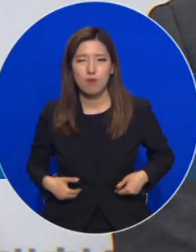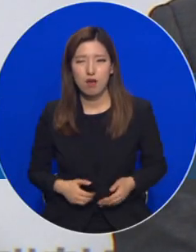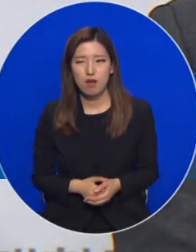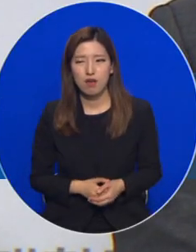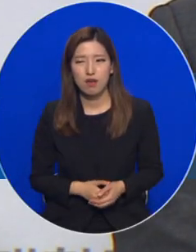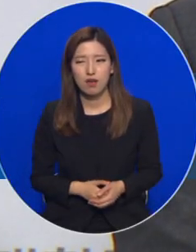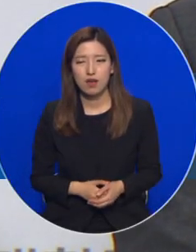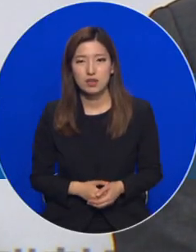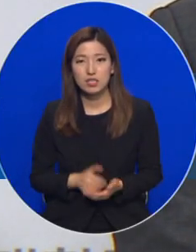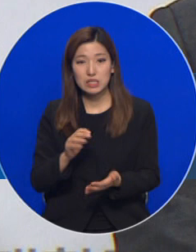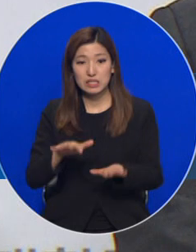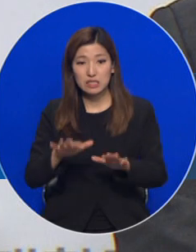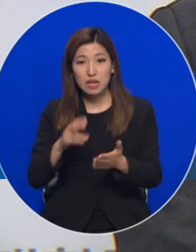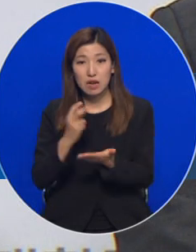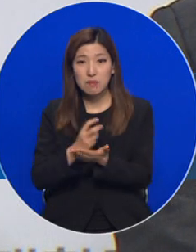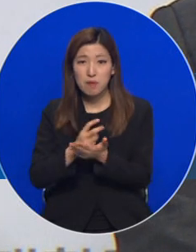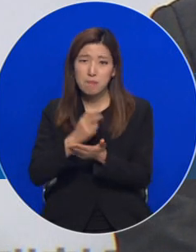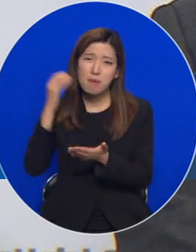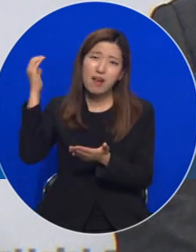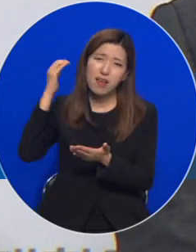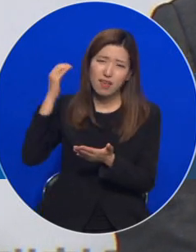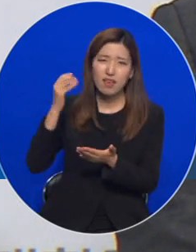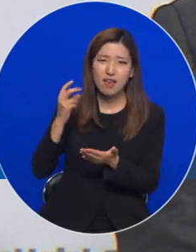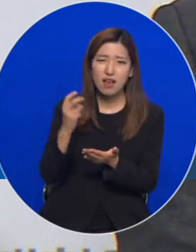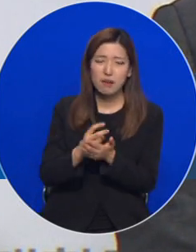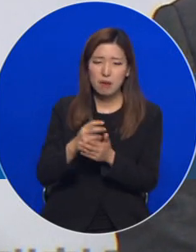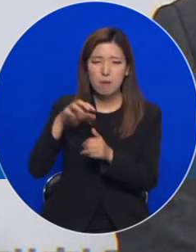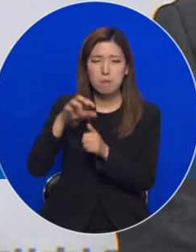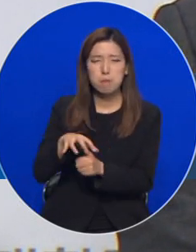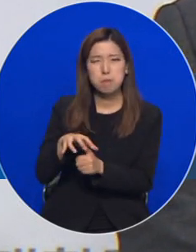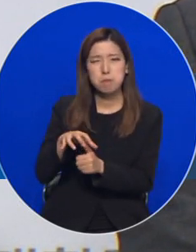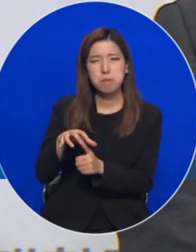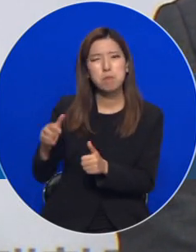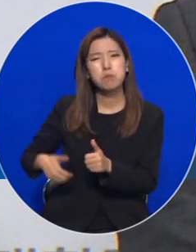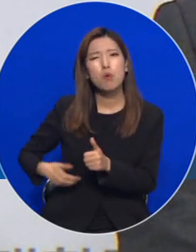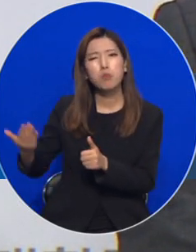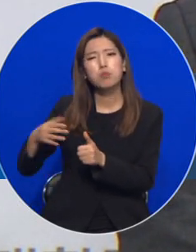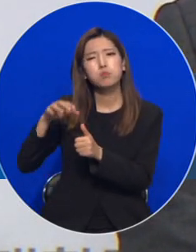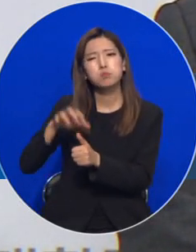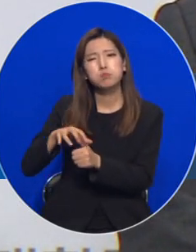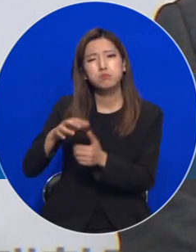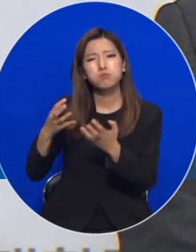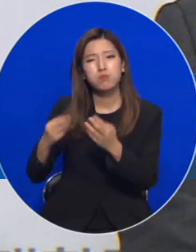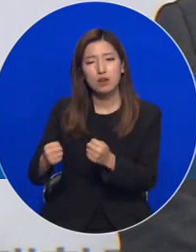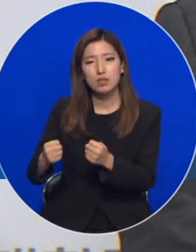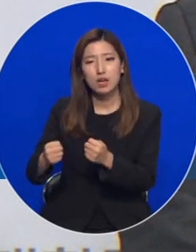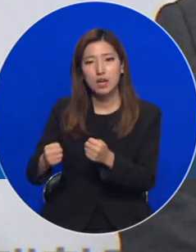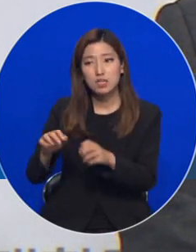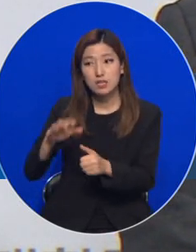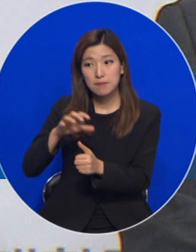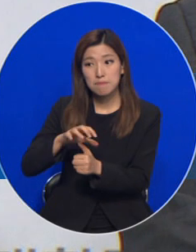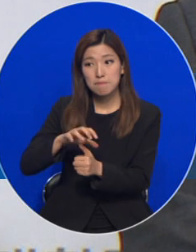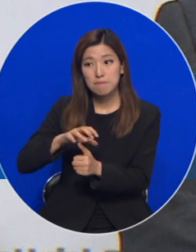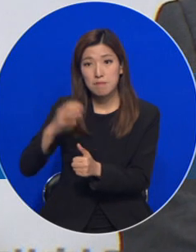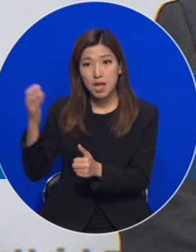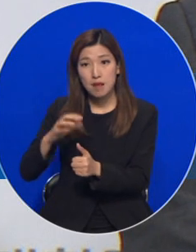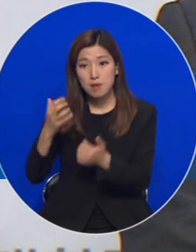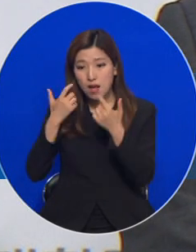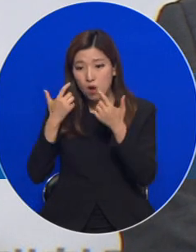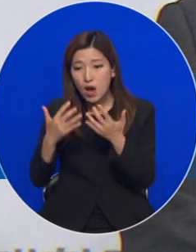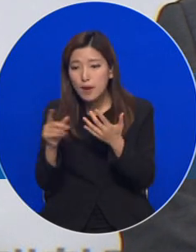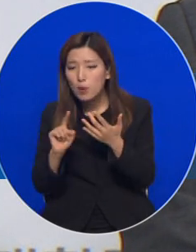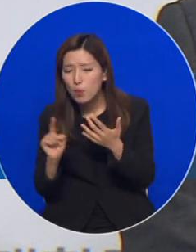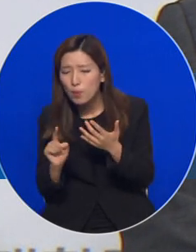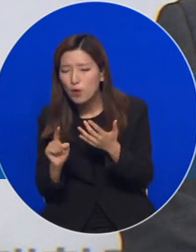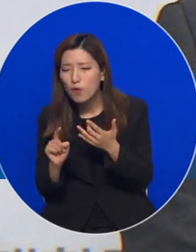법제 도 문제는 앞으로 계속 좀 풀어 나가야 될 상황입니다 그래서 어 지금 상장 어떤 규제를 풀겠다는 아 이런